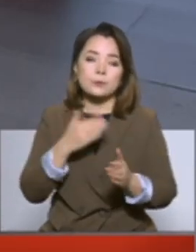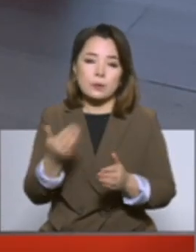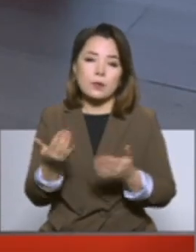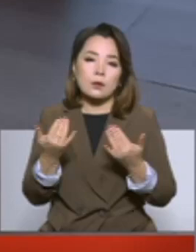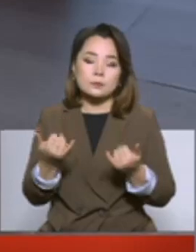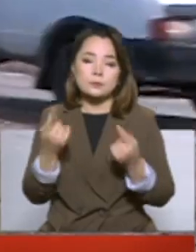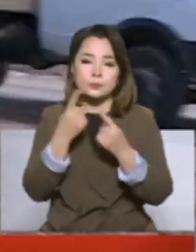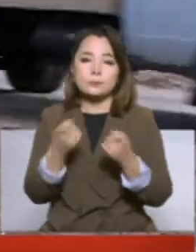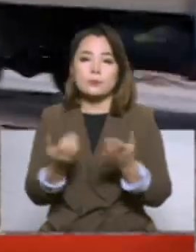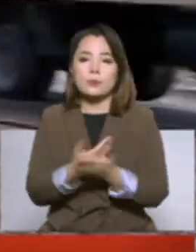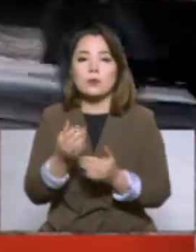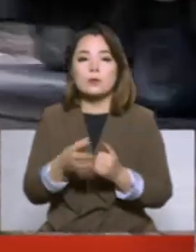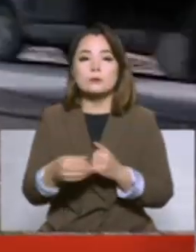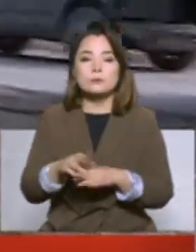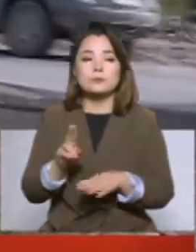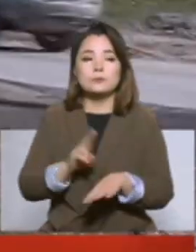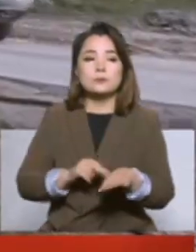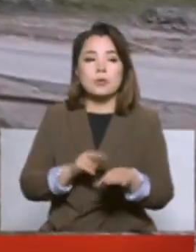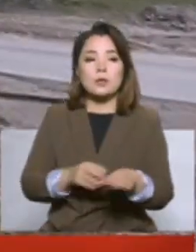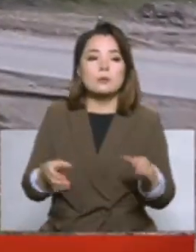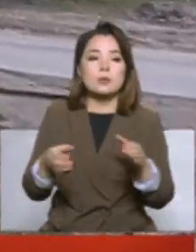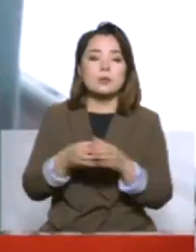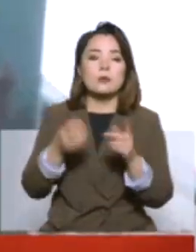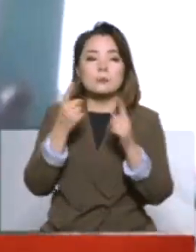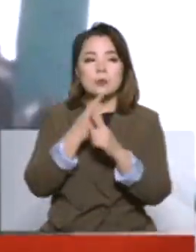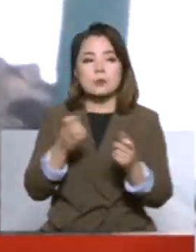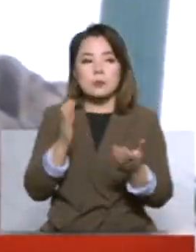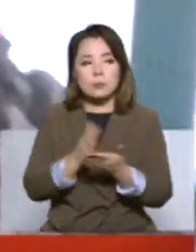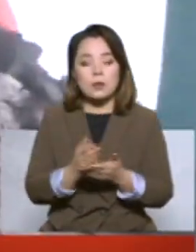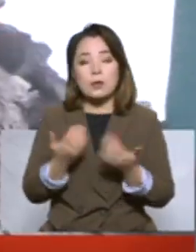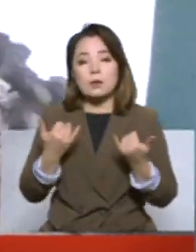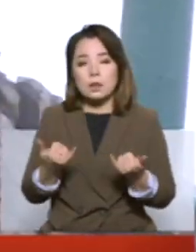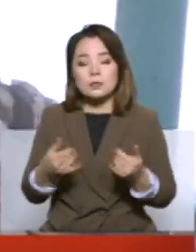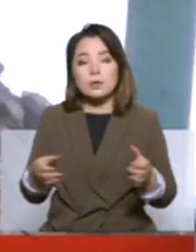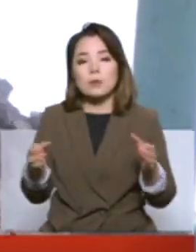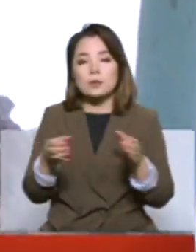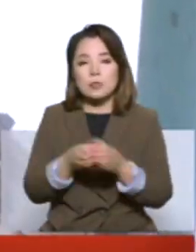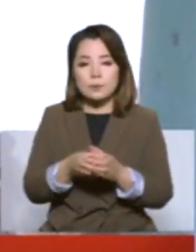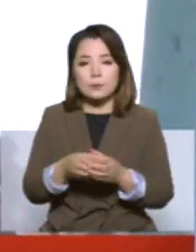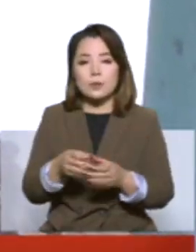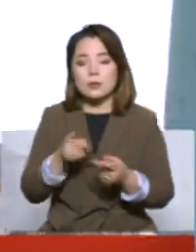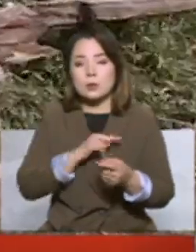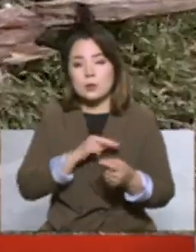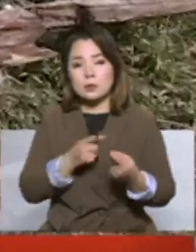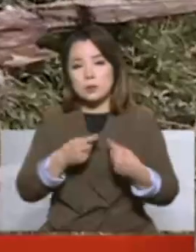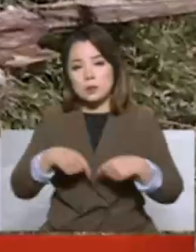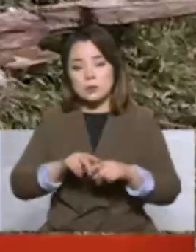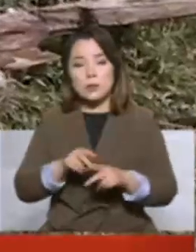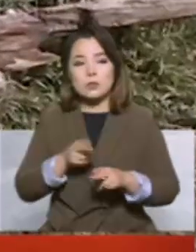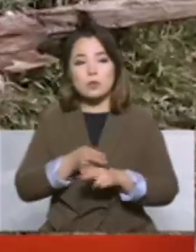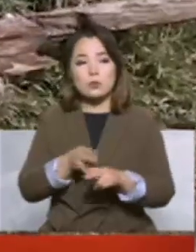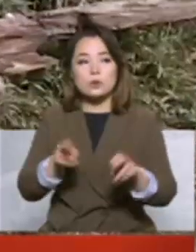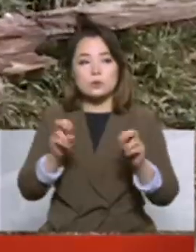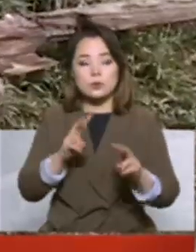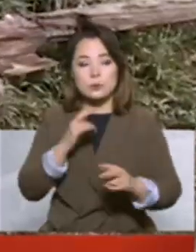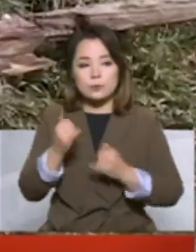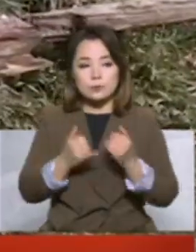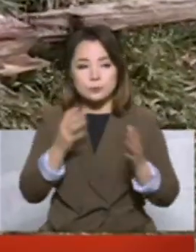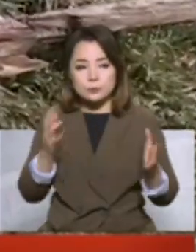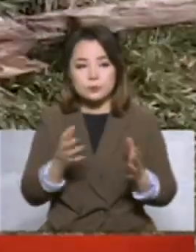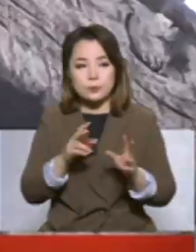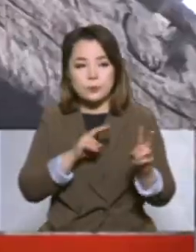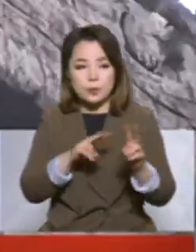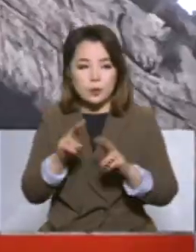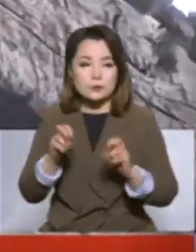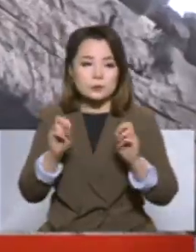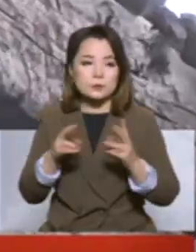Мұндай мәліметті өңірдің полиция департаменті таратты. Қазір департамент тарапынан темір жол өтпелерін күтіп ұстау жөндегі